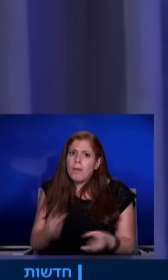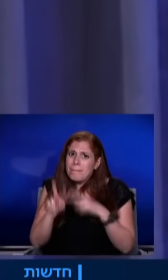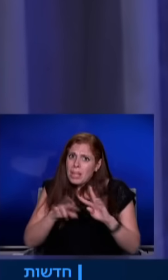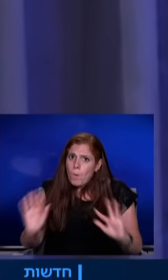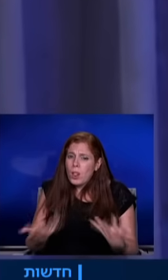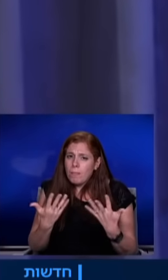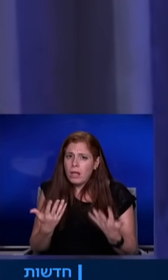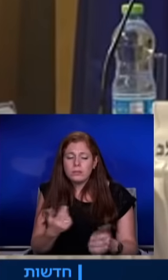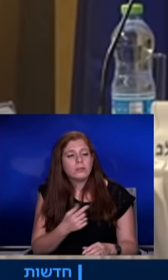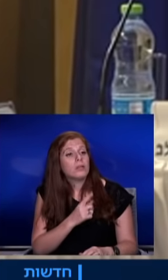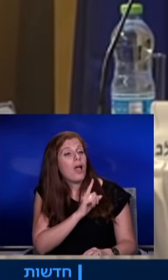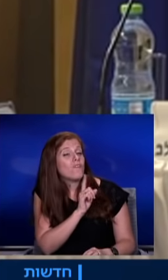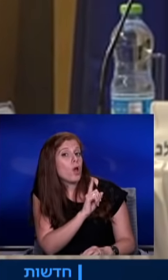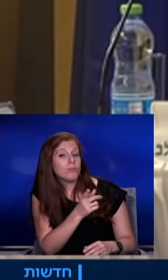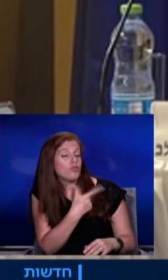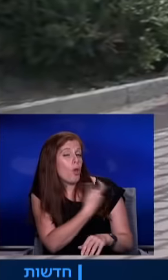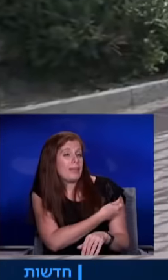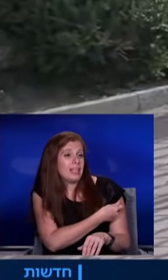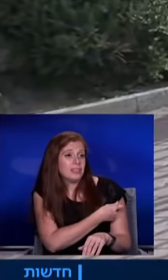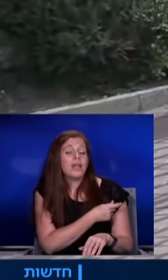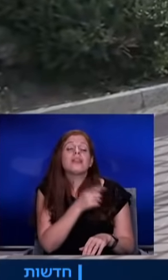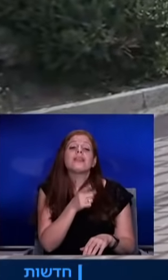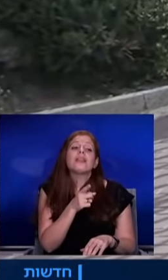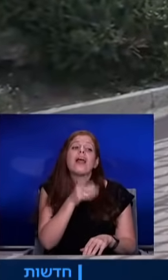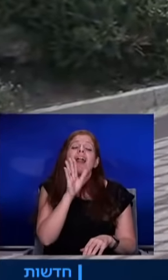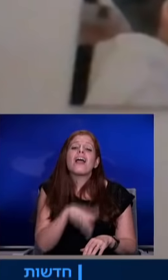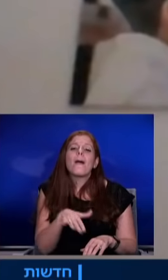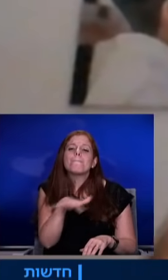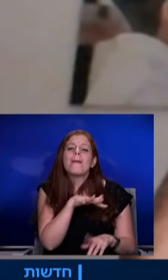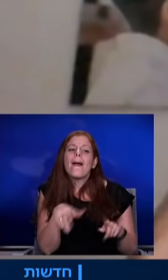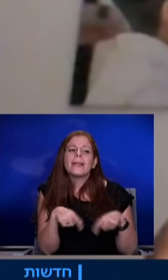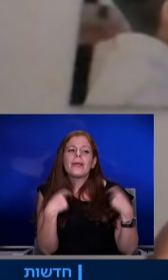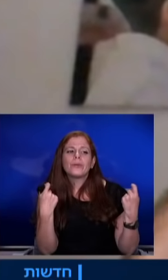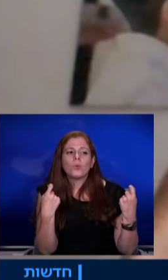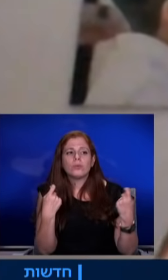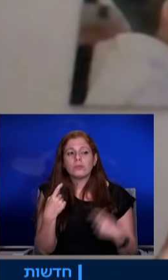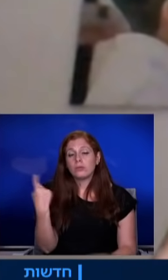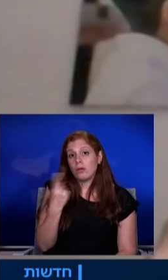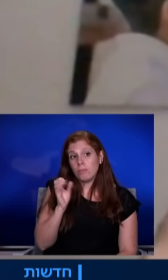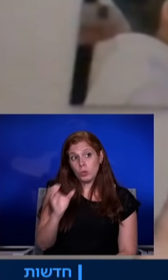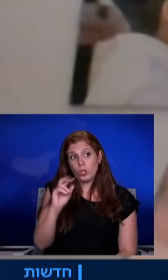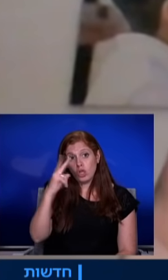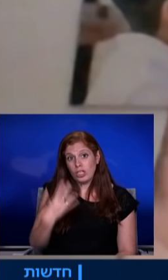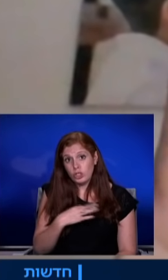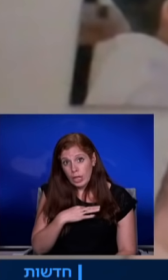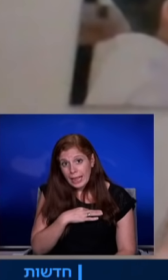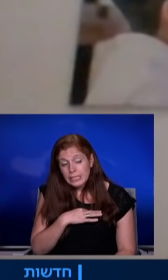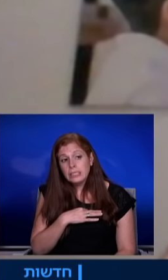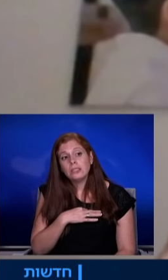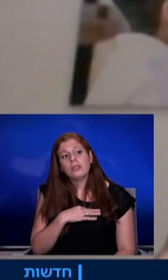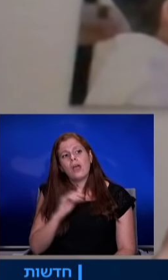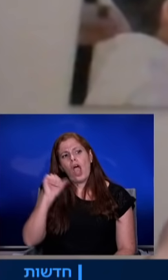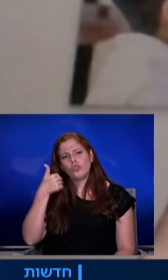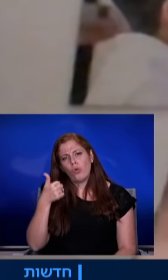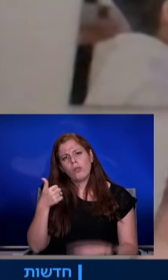אבל לא רק הלא מתחסנים העסיקו היום את שרי הממשלה, אלא גם מערכת החינוך. זה הבידוד השני שלי. הראשון עוד